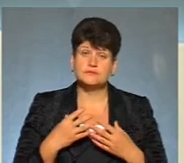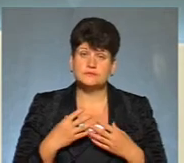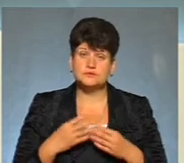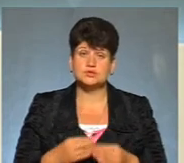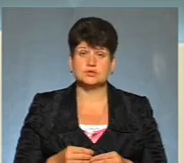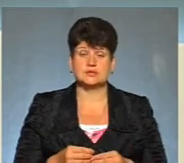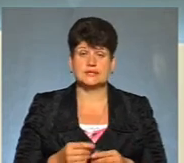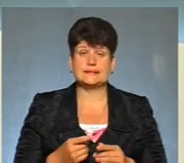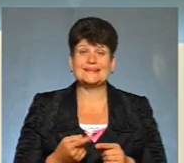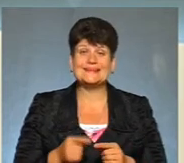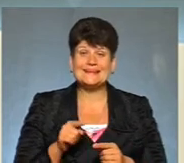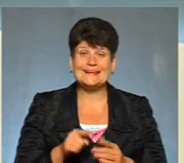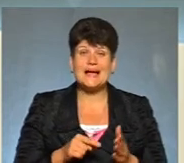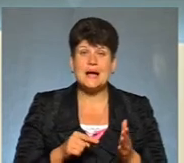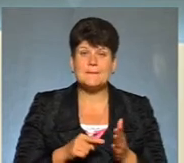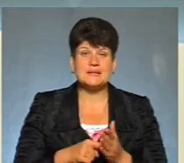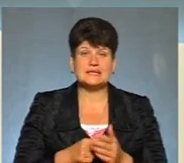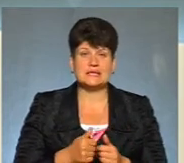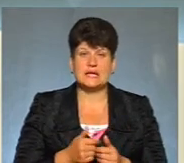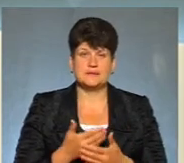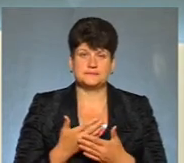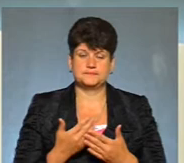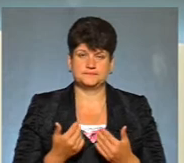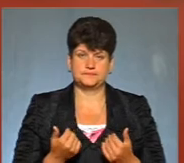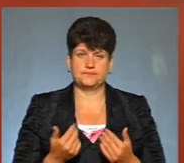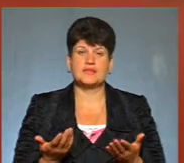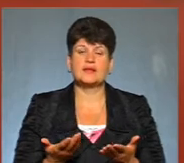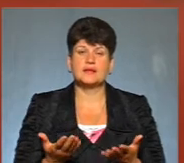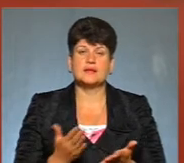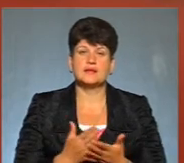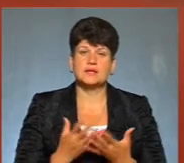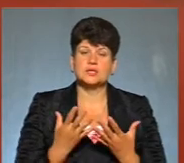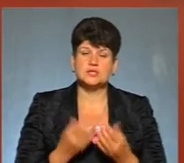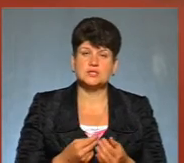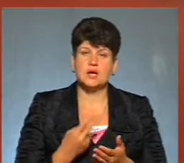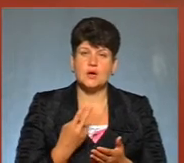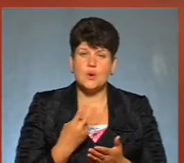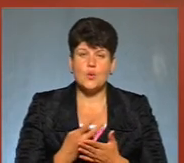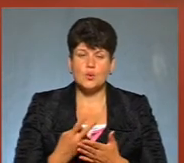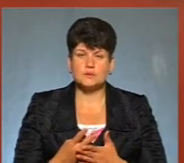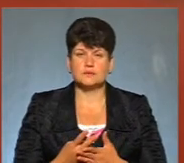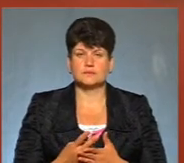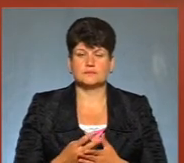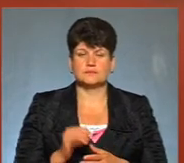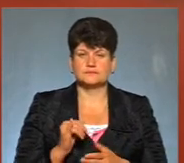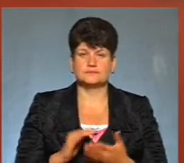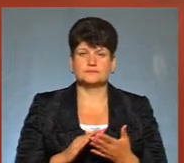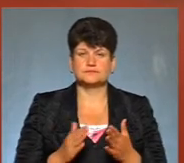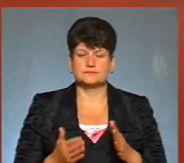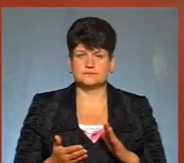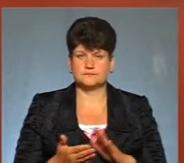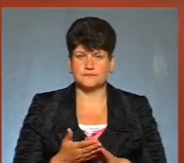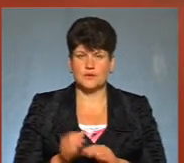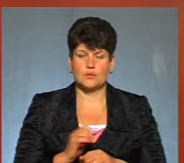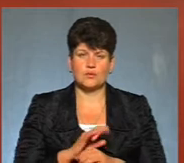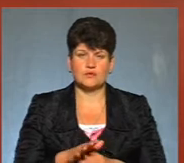спалаху така мета не переслідується. А які є ще ознаки наразі неблагополучності ситуації із